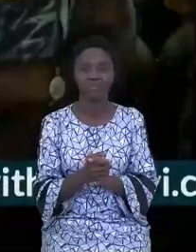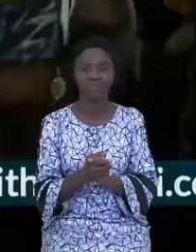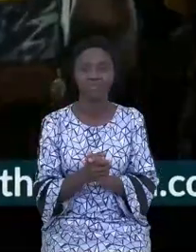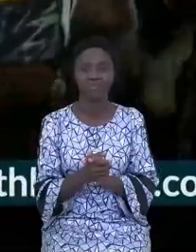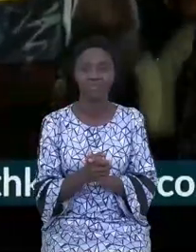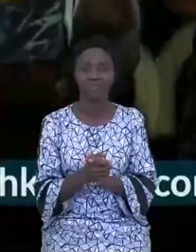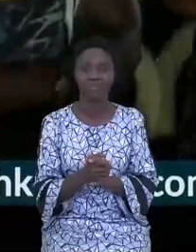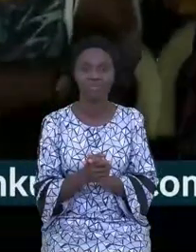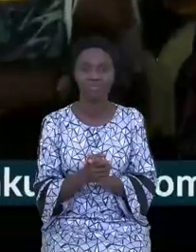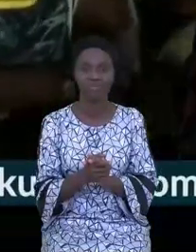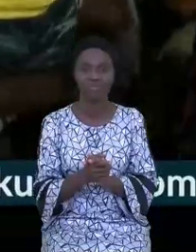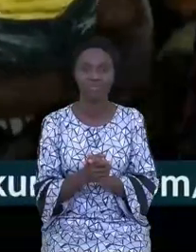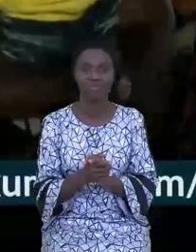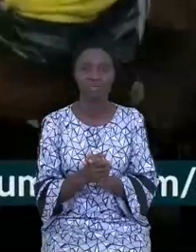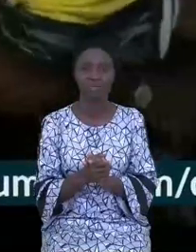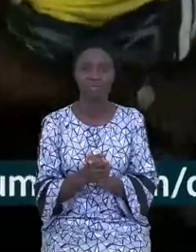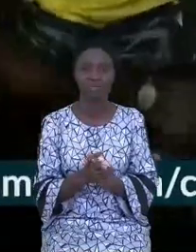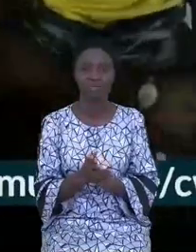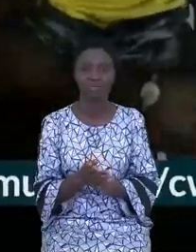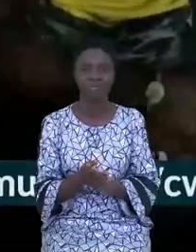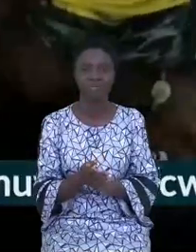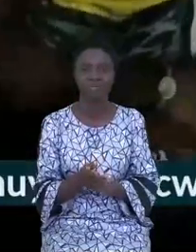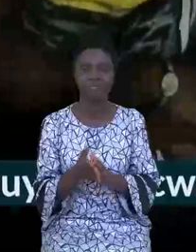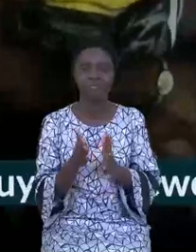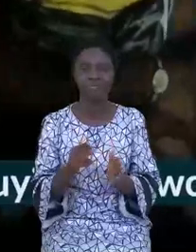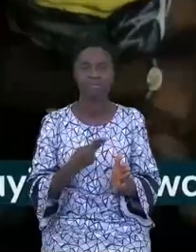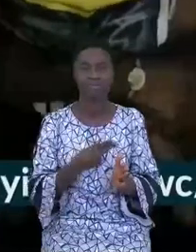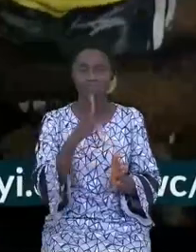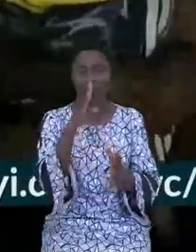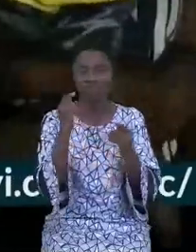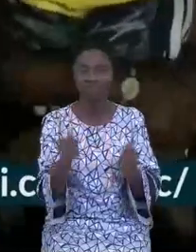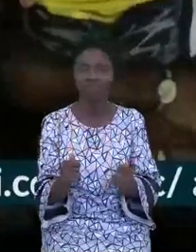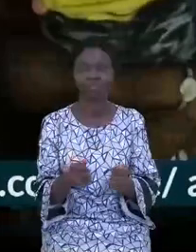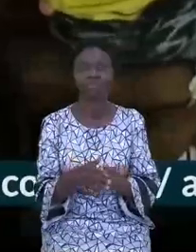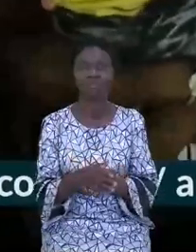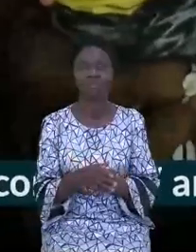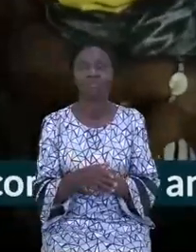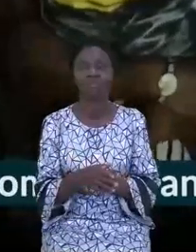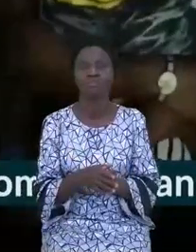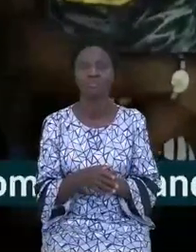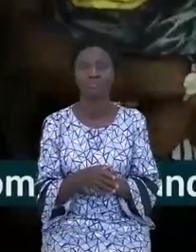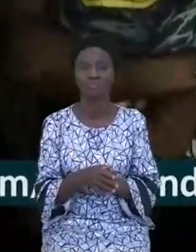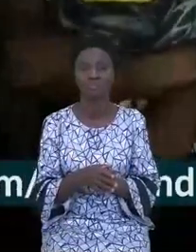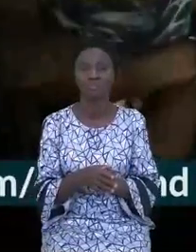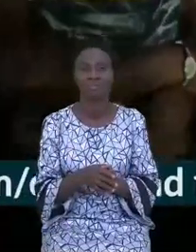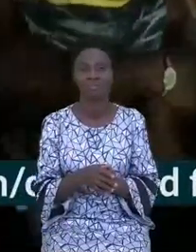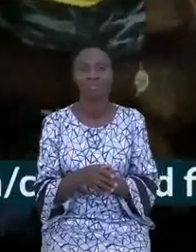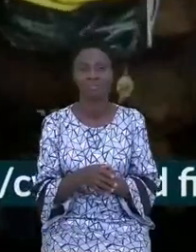Prenons rapidement les détails, les informations de ceux-là qui ont donné leur vie au Seigneur.